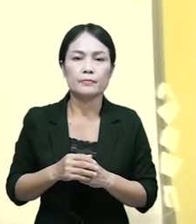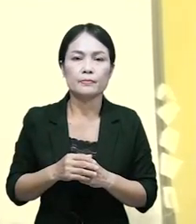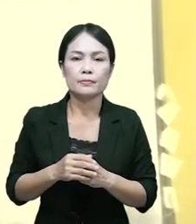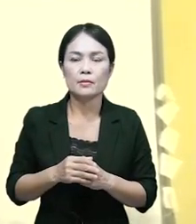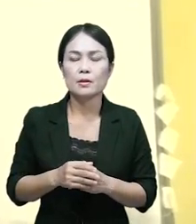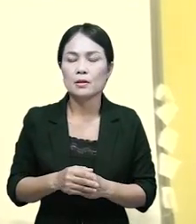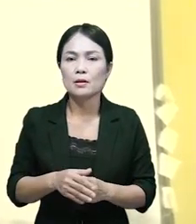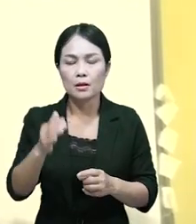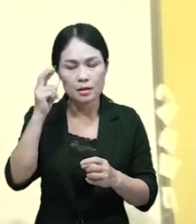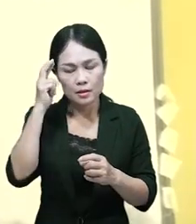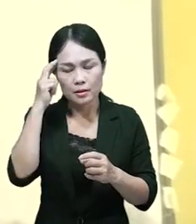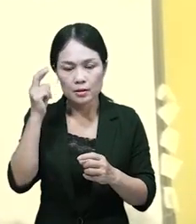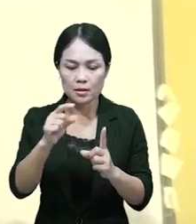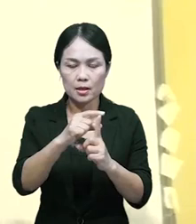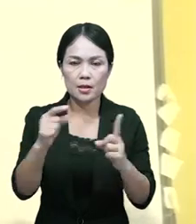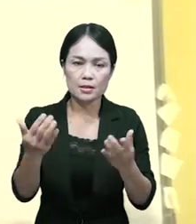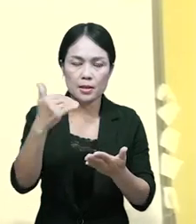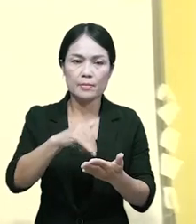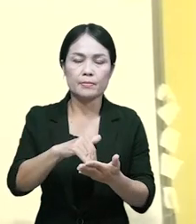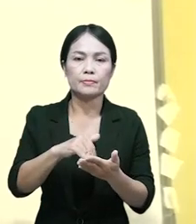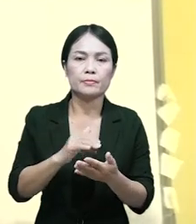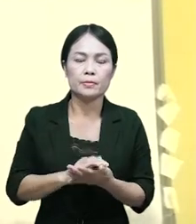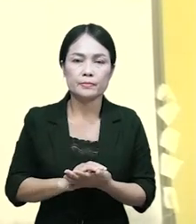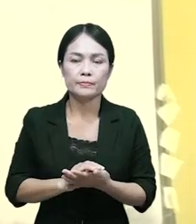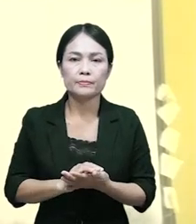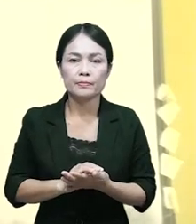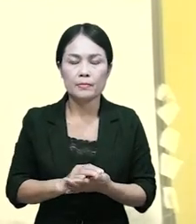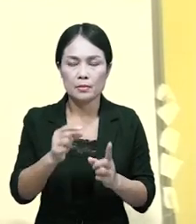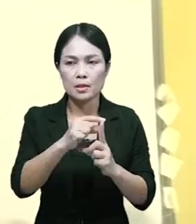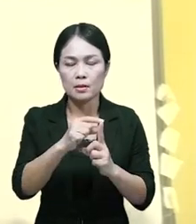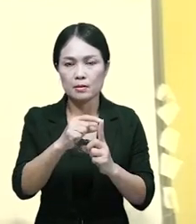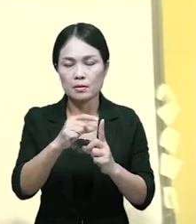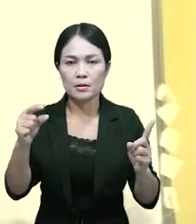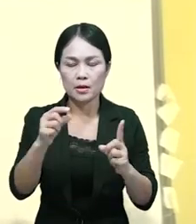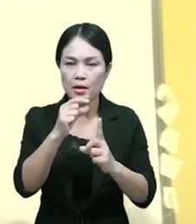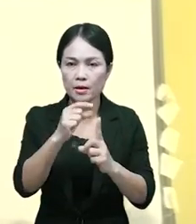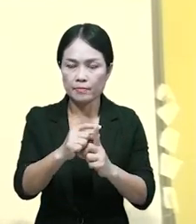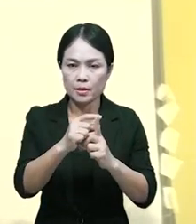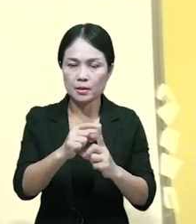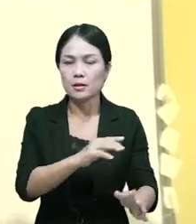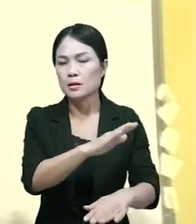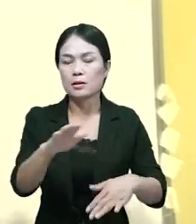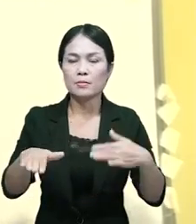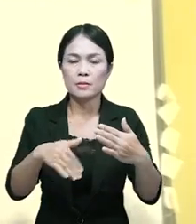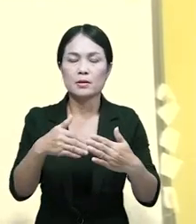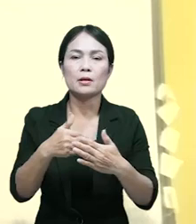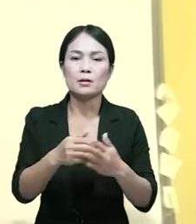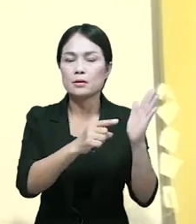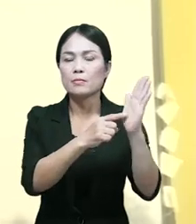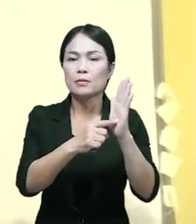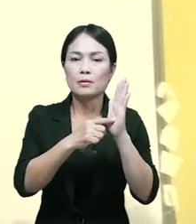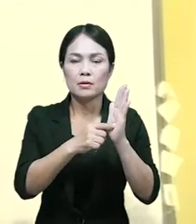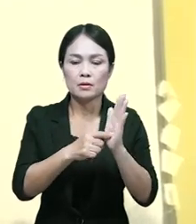អញ្ចឹងនេះគឺរំលឹកកិរិយាសារឡើងវិញកូនកិរិយាគឺជាពាក្យទាំងឡាយណាដែលបង្ហាញ